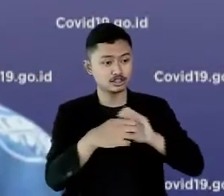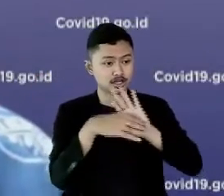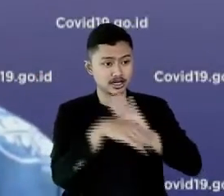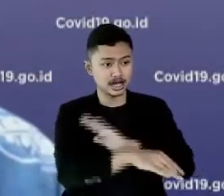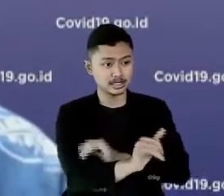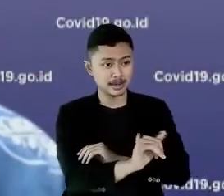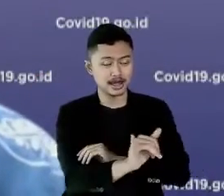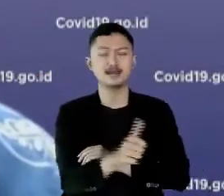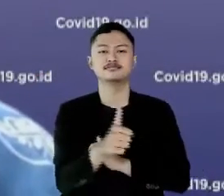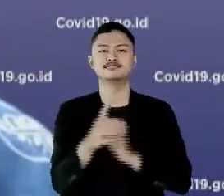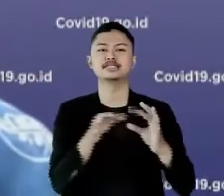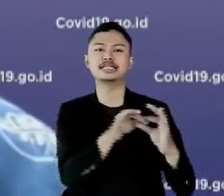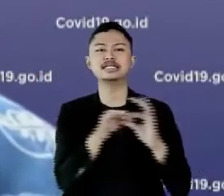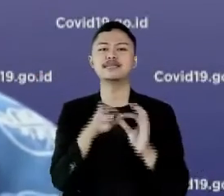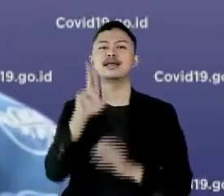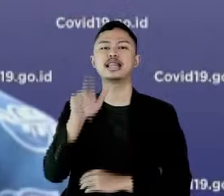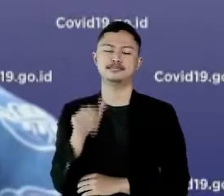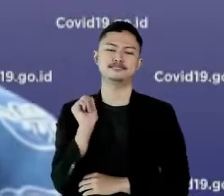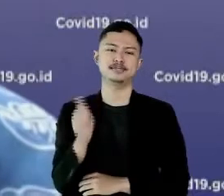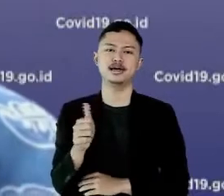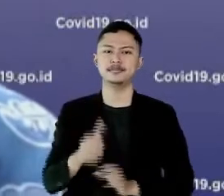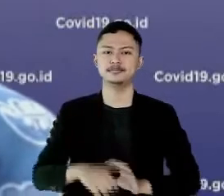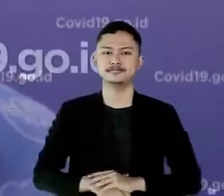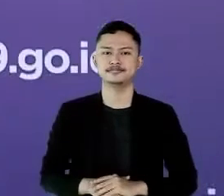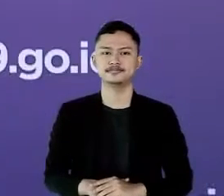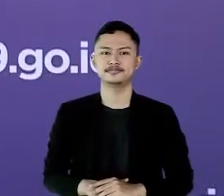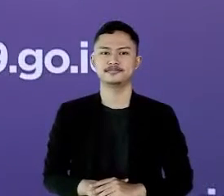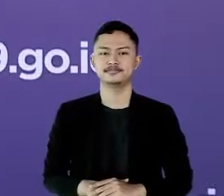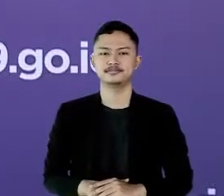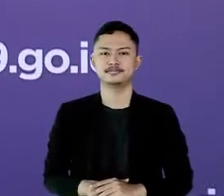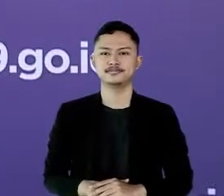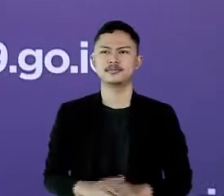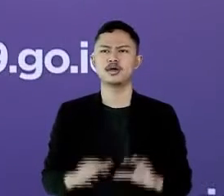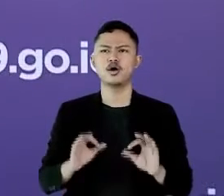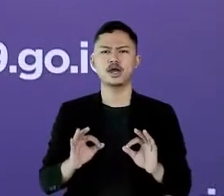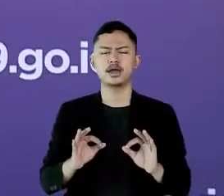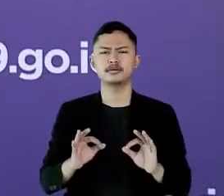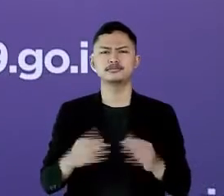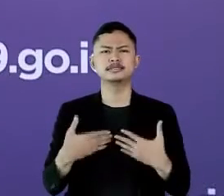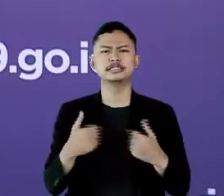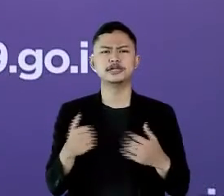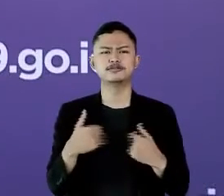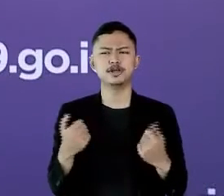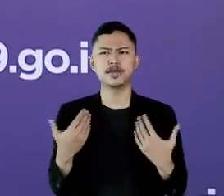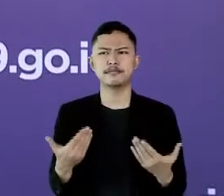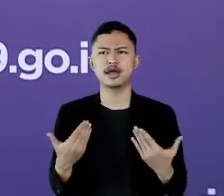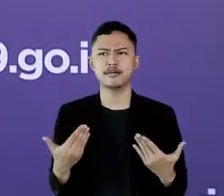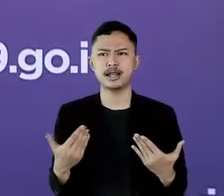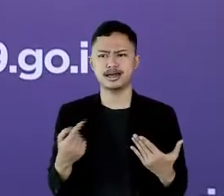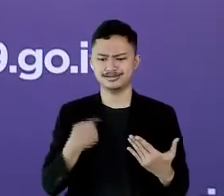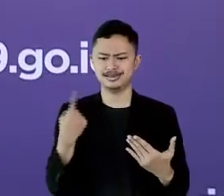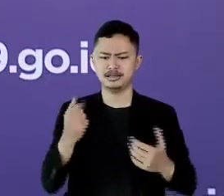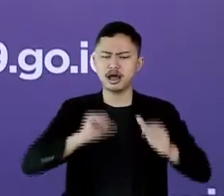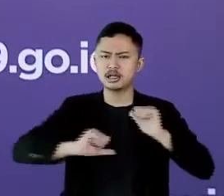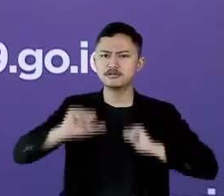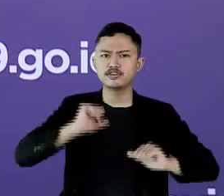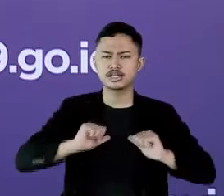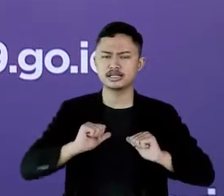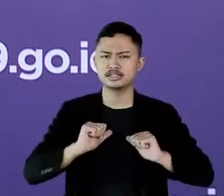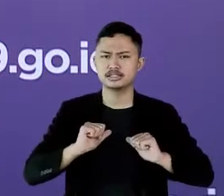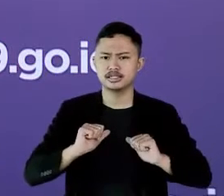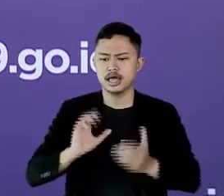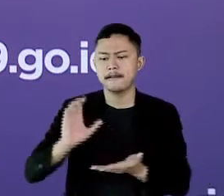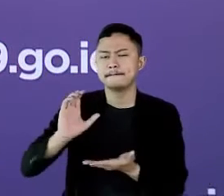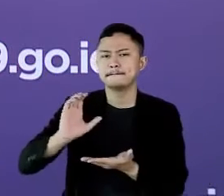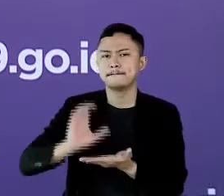dan vaksinasinya sudah baik. Baik. Ya, Pak Iwan, lalu apa saja persiapan yang perlu kita lakukan? Bekal apa